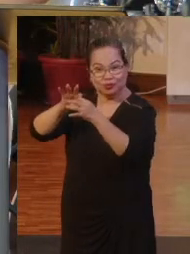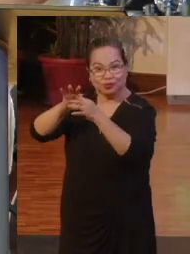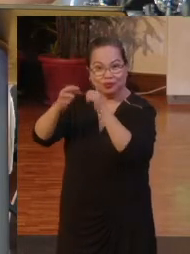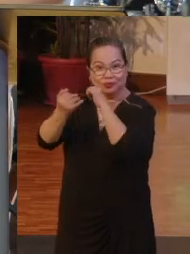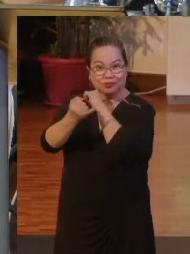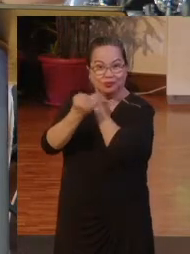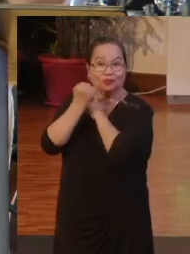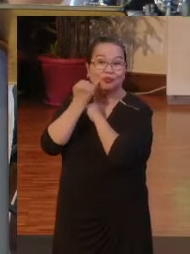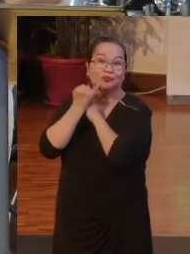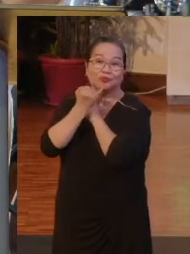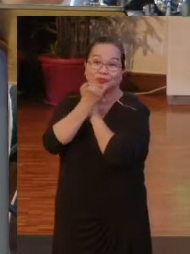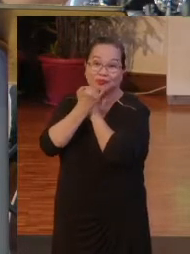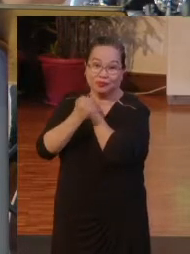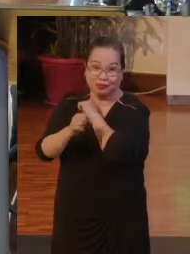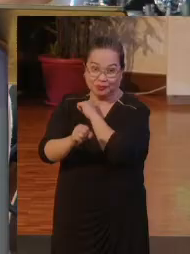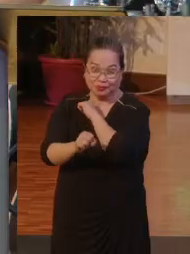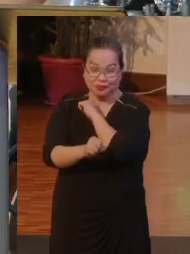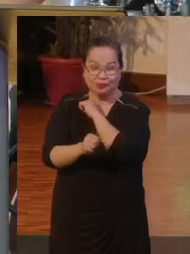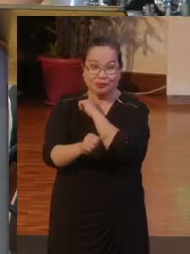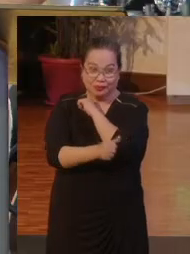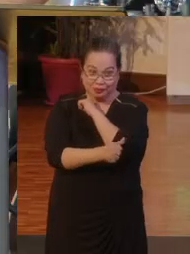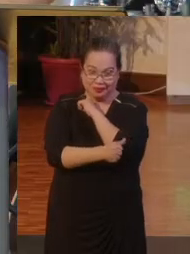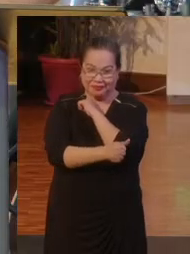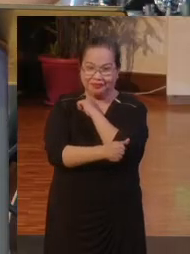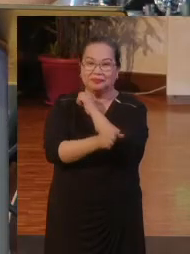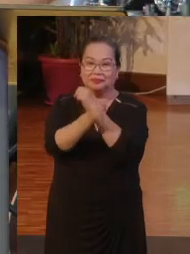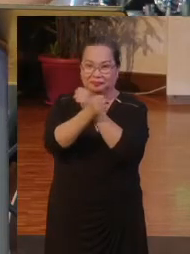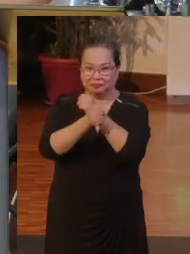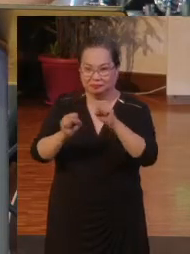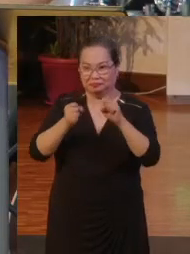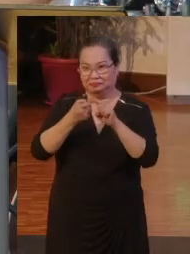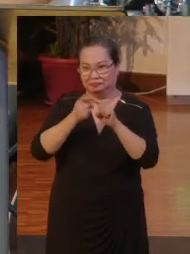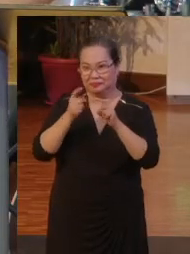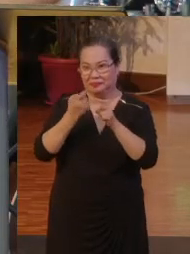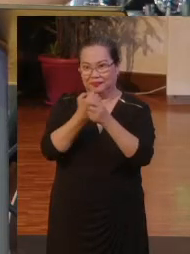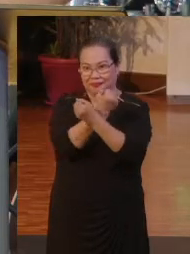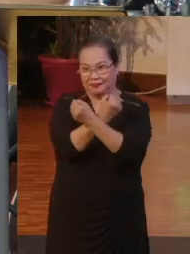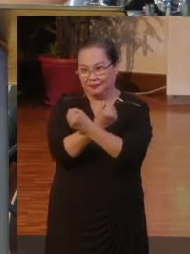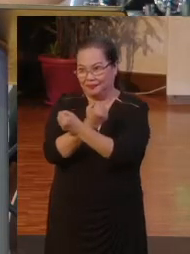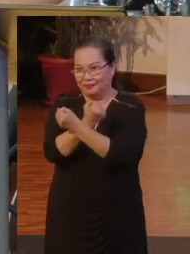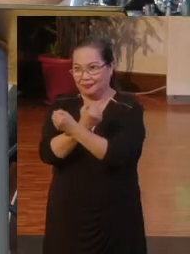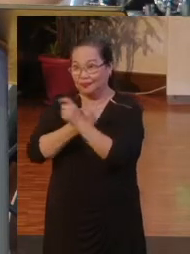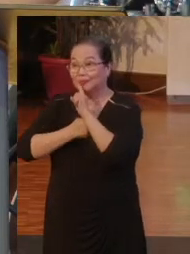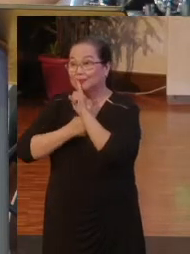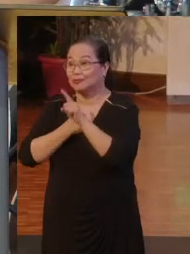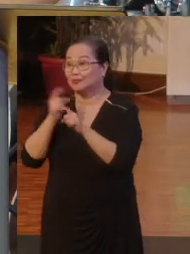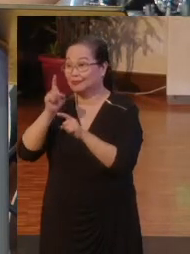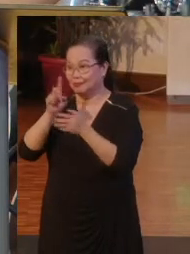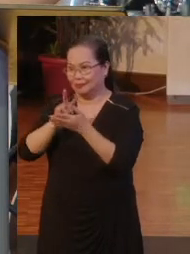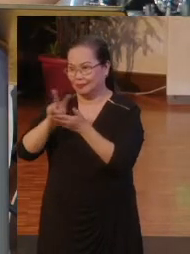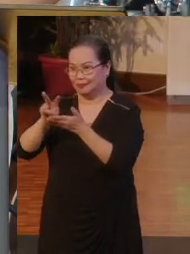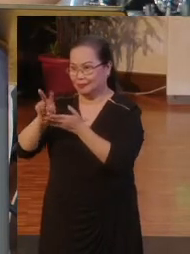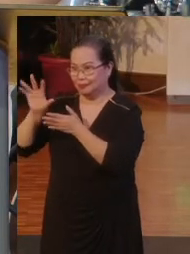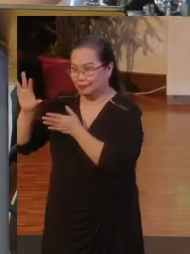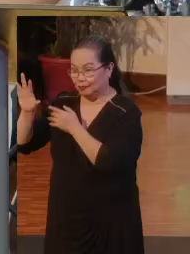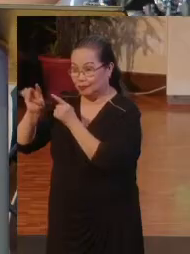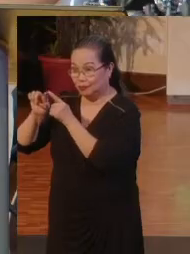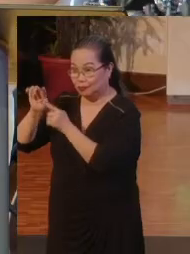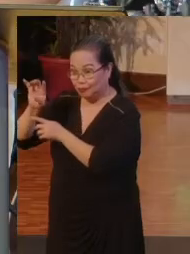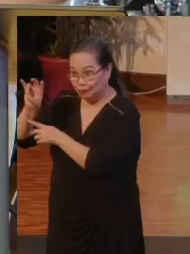sa pagligtas sa kanila mula sa pagkaalipin. Tingnan natin yung verses 5 to